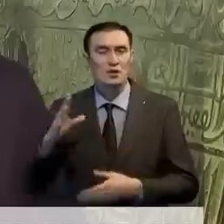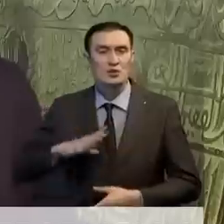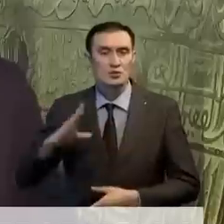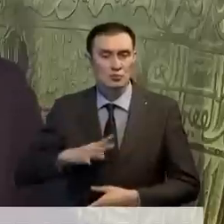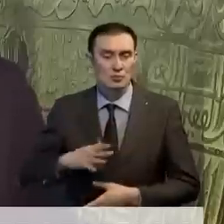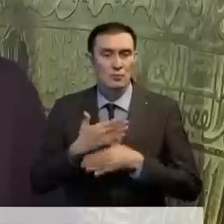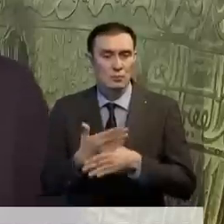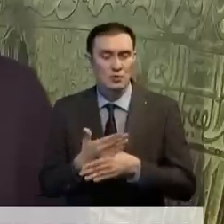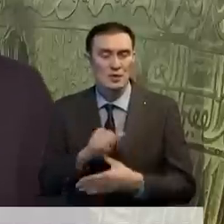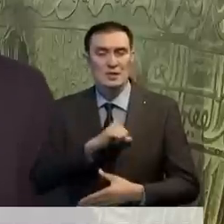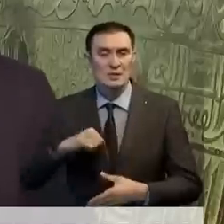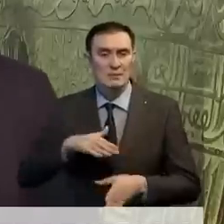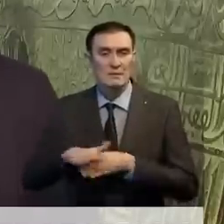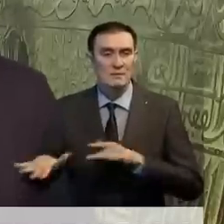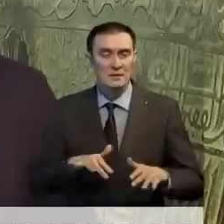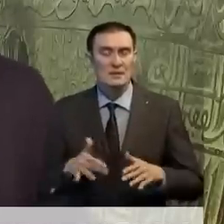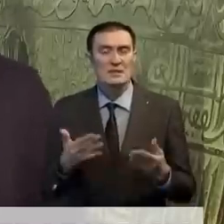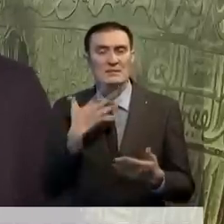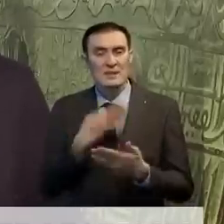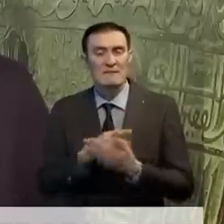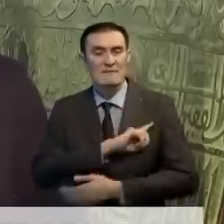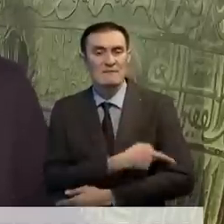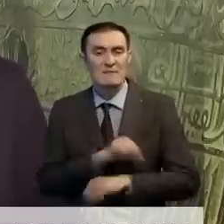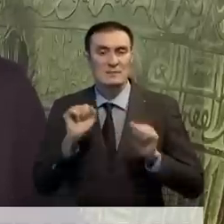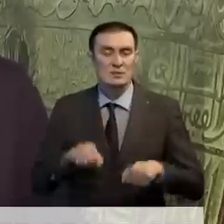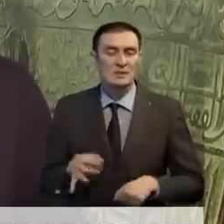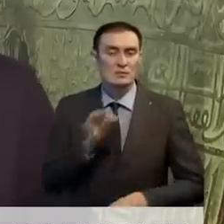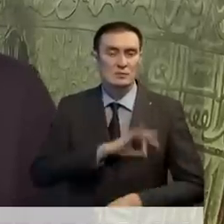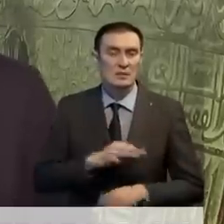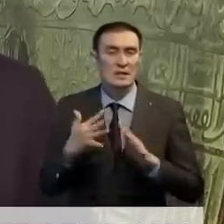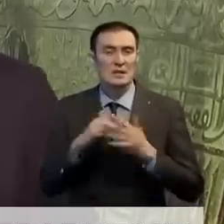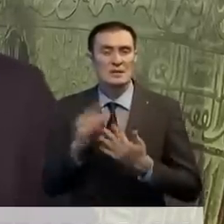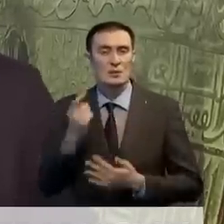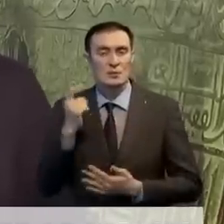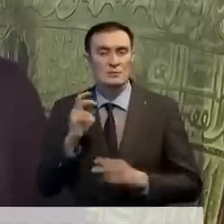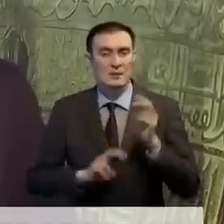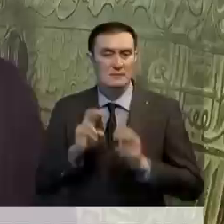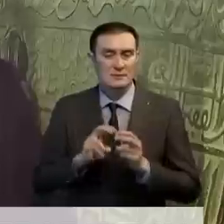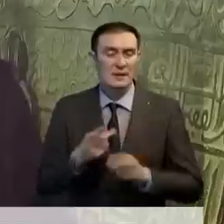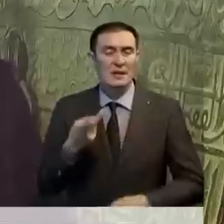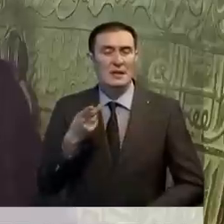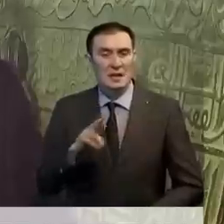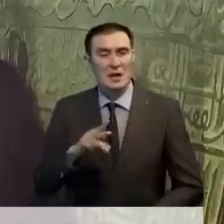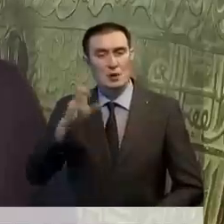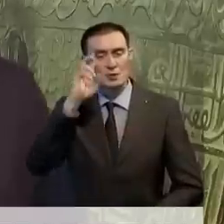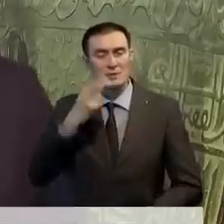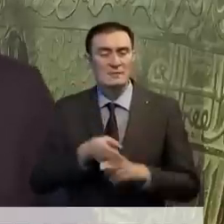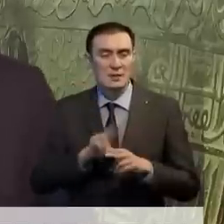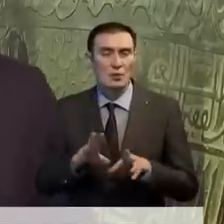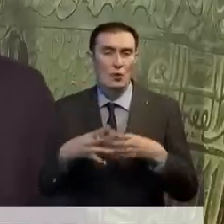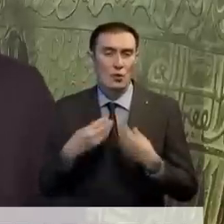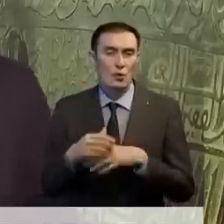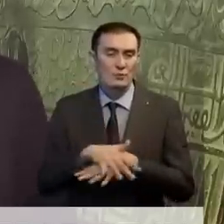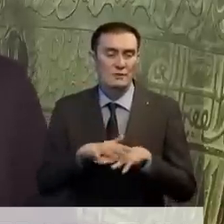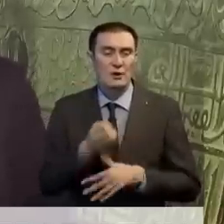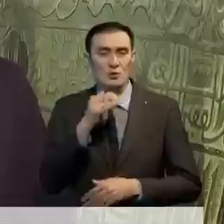все в руки и имеющие средства все используют для сельхозпроизводства. С одной стороны, для государства это хорошо, для общества это хорошо, потому